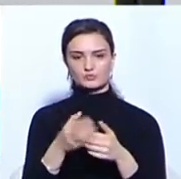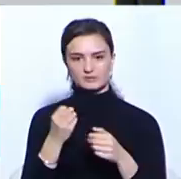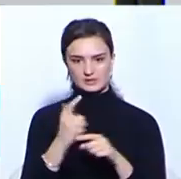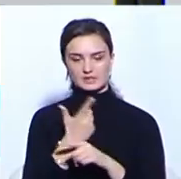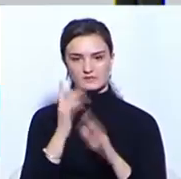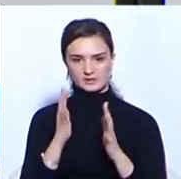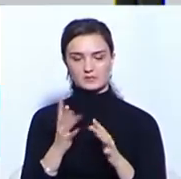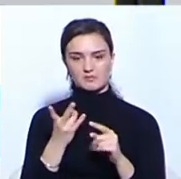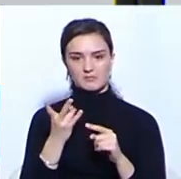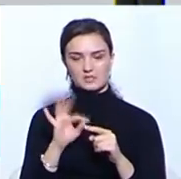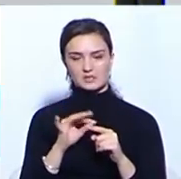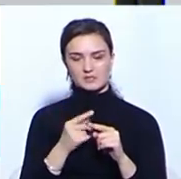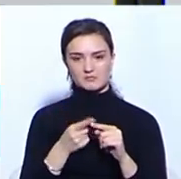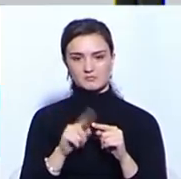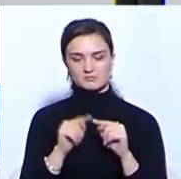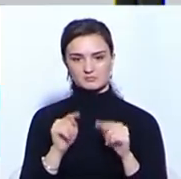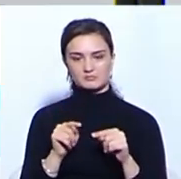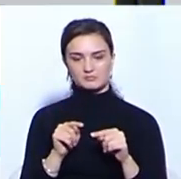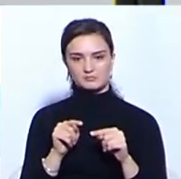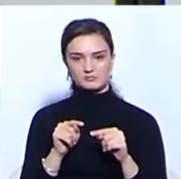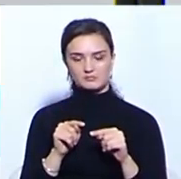მაგრამ საქმე იმაში არის, რომ